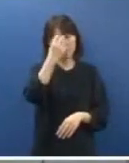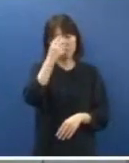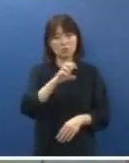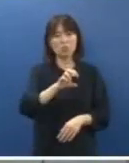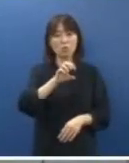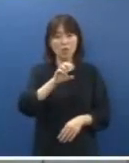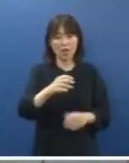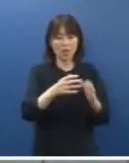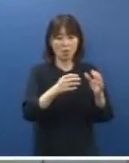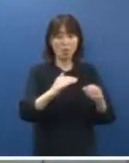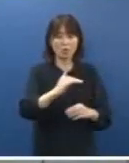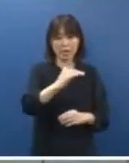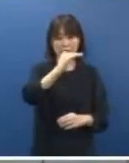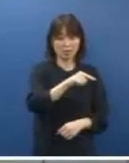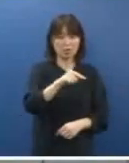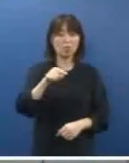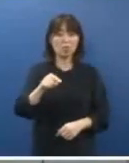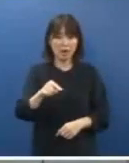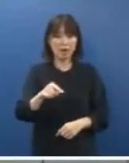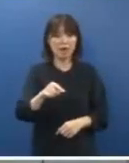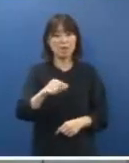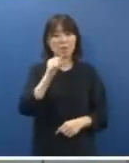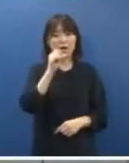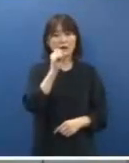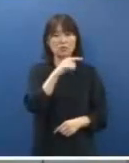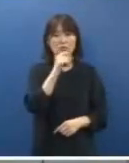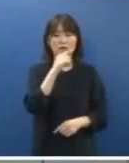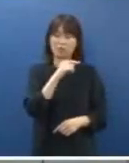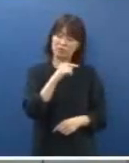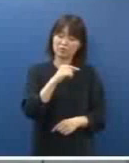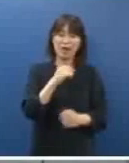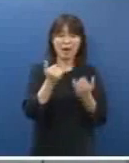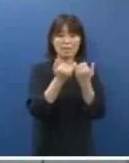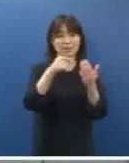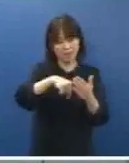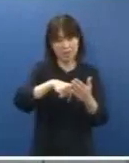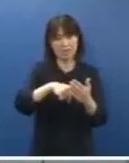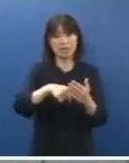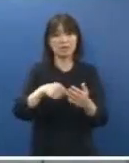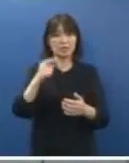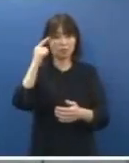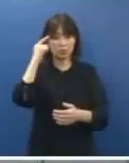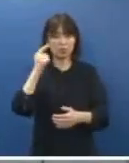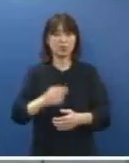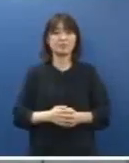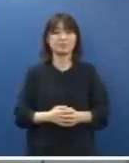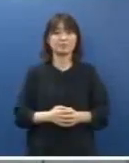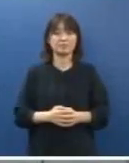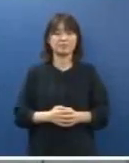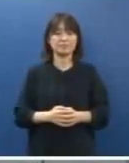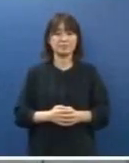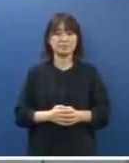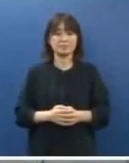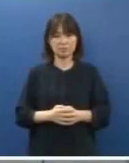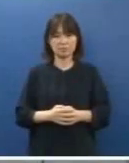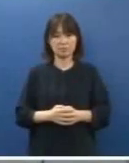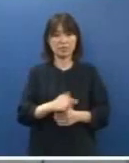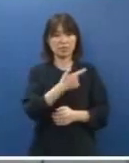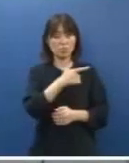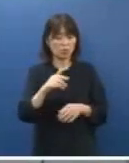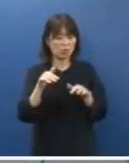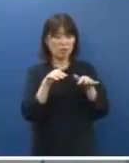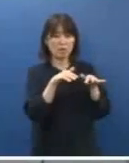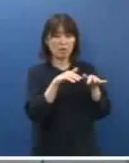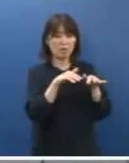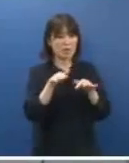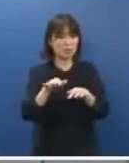子の街中の一部であります。ですから他の商業集積との関係、なども当然影響するだろうと思います。